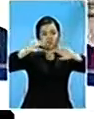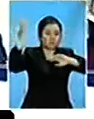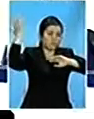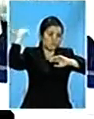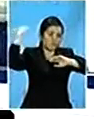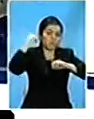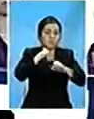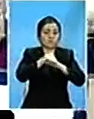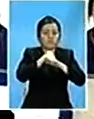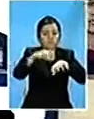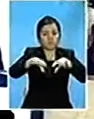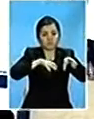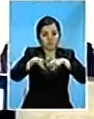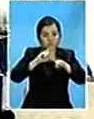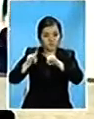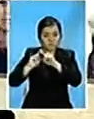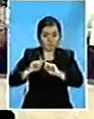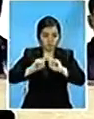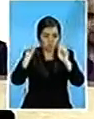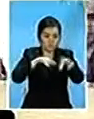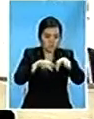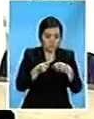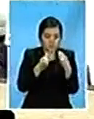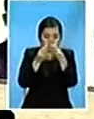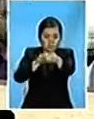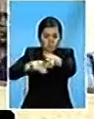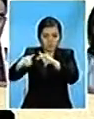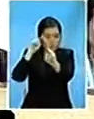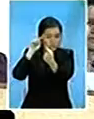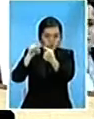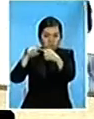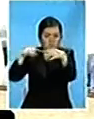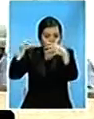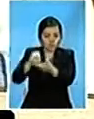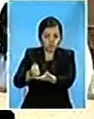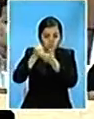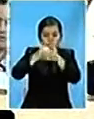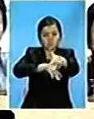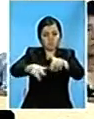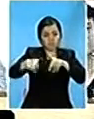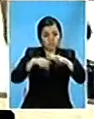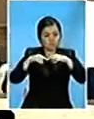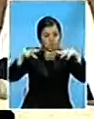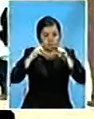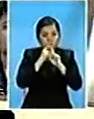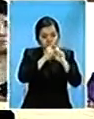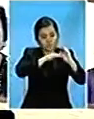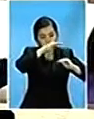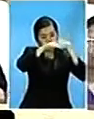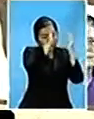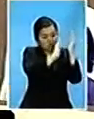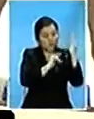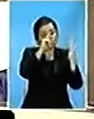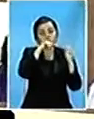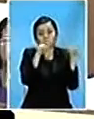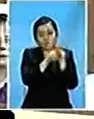ซึ่งไม่ได้ตอบโจทย์ความต้องการของประชาชนหรือไม่ได้มีส่วนช่วยขีดความสามารถของประเทศนั้นก็มีอีกมาก